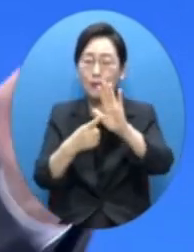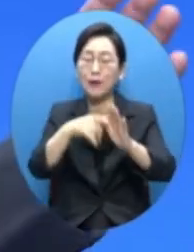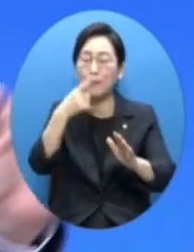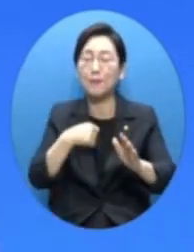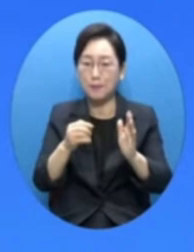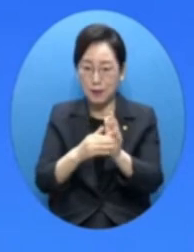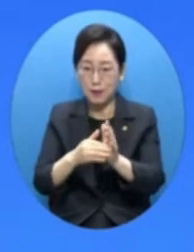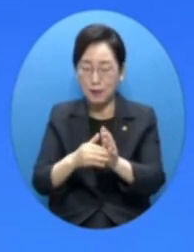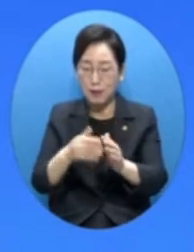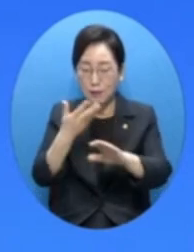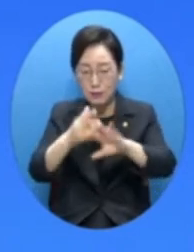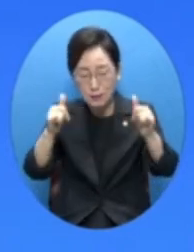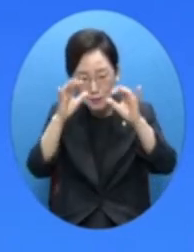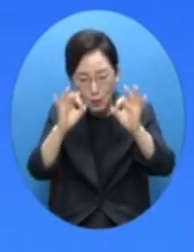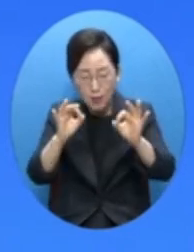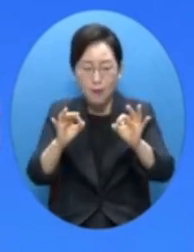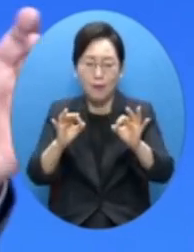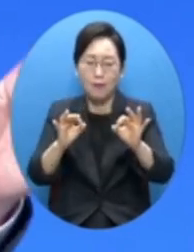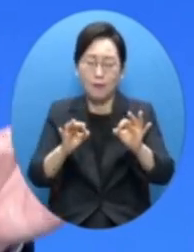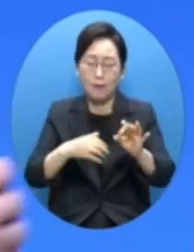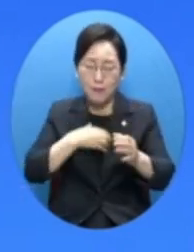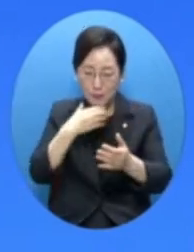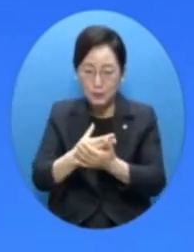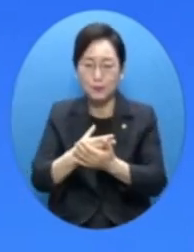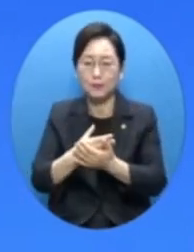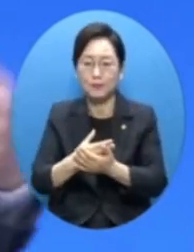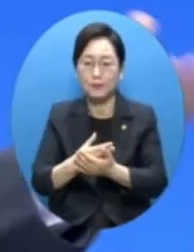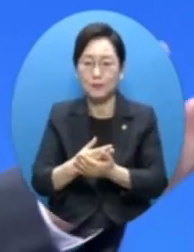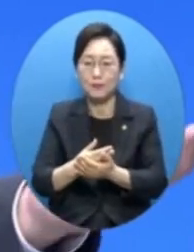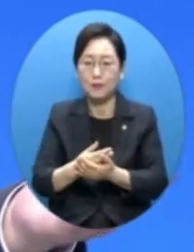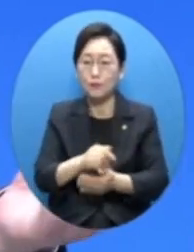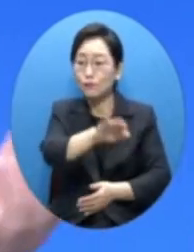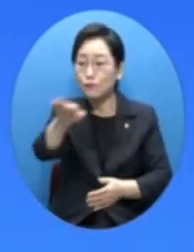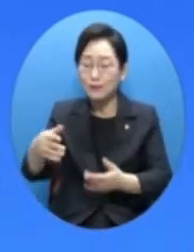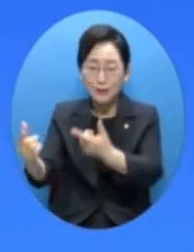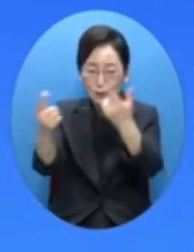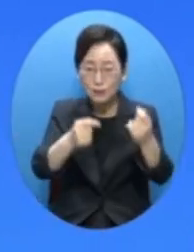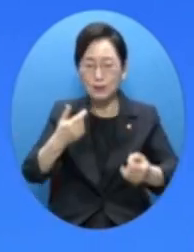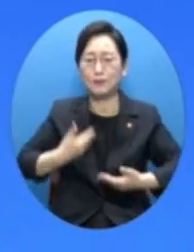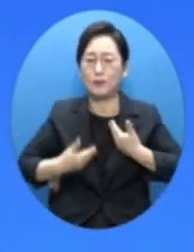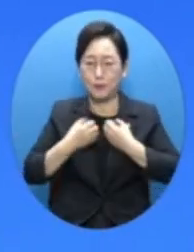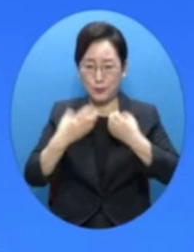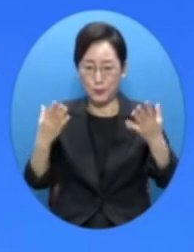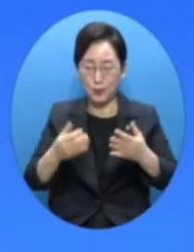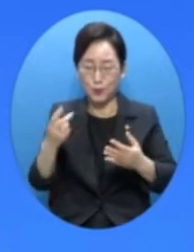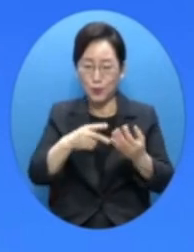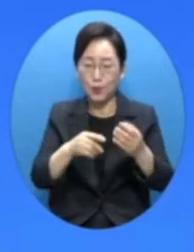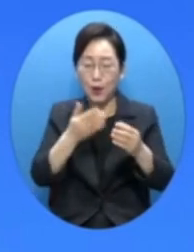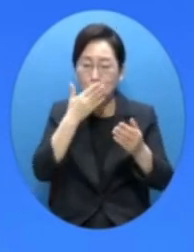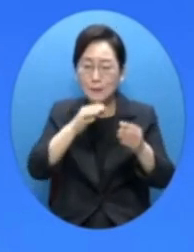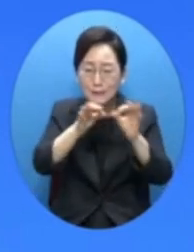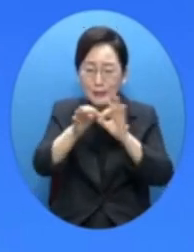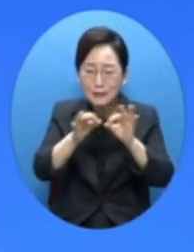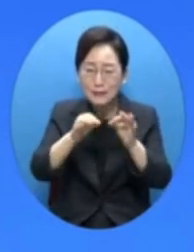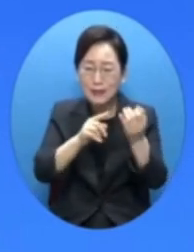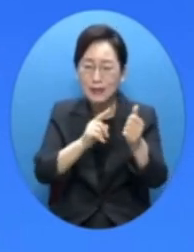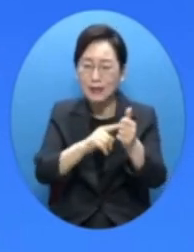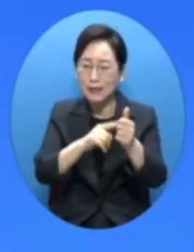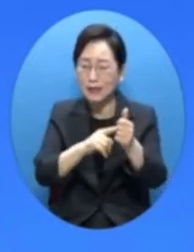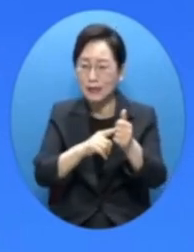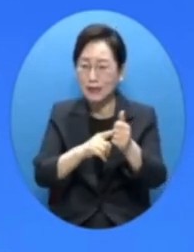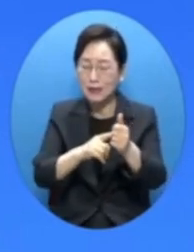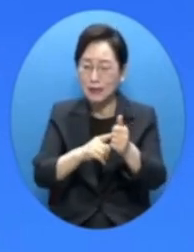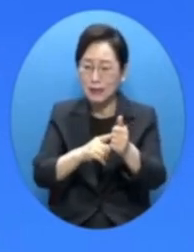잔잔한 감동을 끼쳐주었습니다. 사실 우리 다 바쁩니다. 또 분식집에서 하도 이런 일로